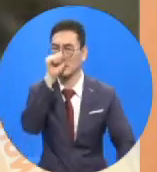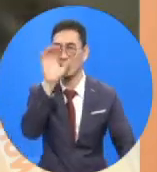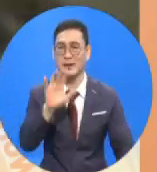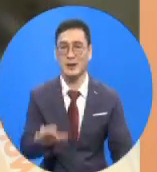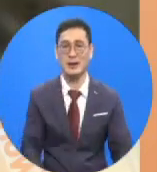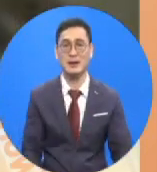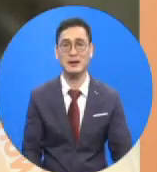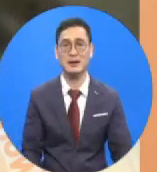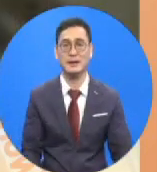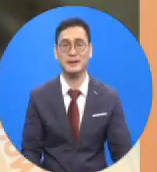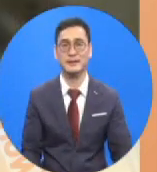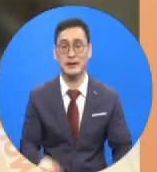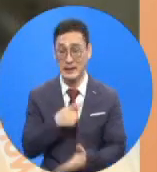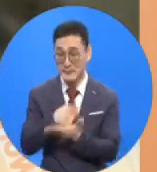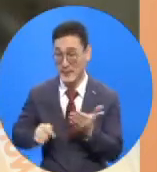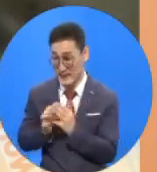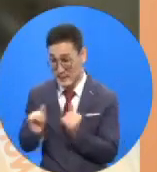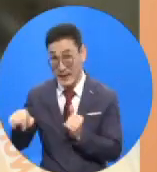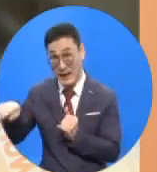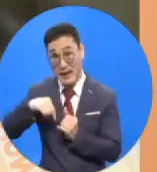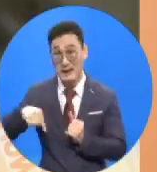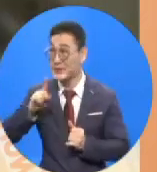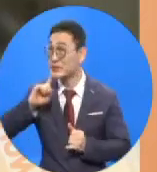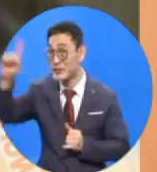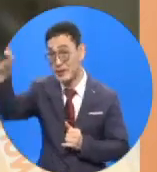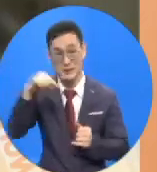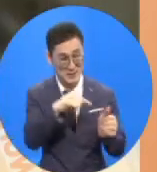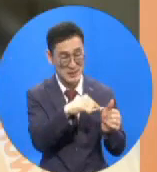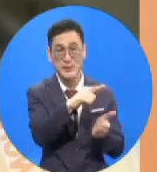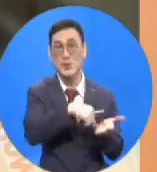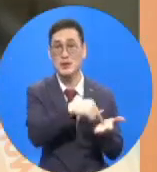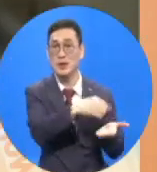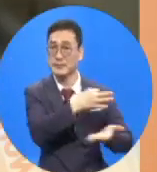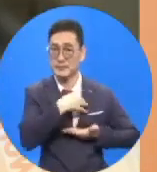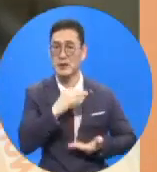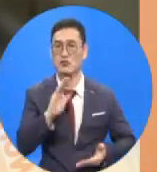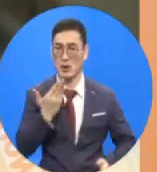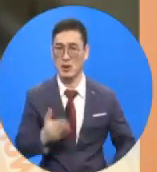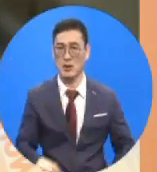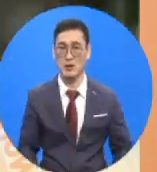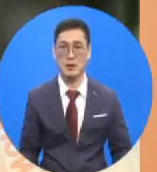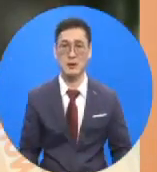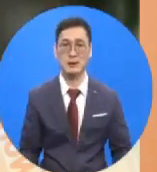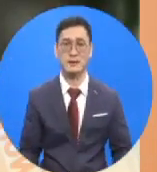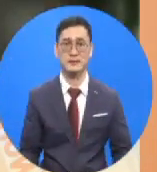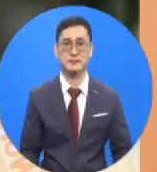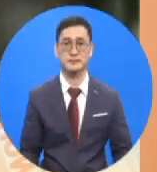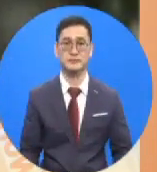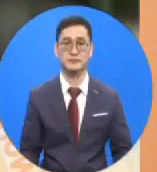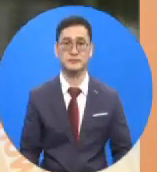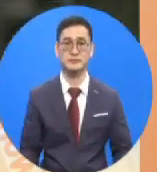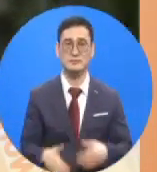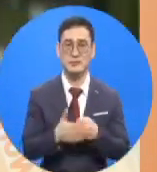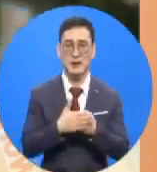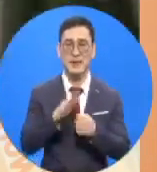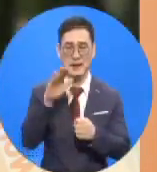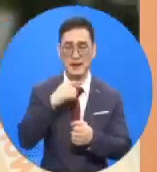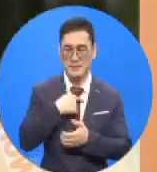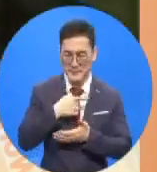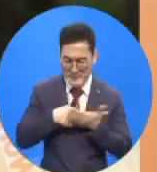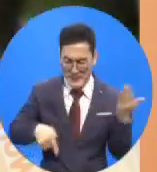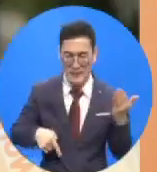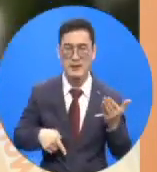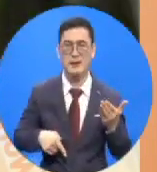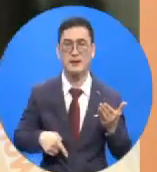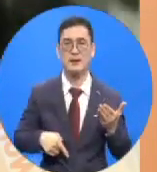천국까지 도 받을 수 있다 예 부분을 반드시 염두에 2시고 발 때와는 다르다 행동을 우리가 좀 다르게 남다르게